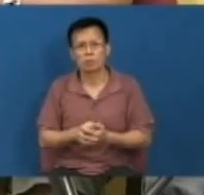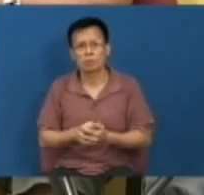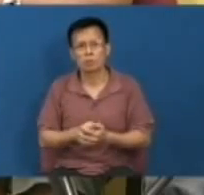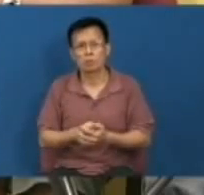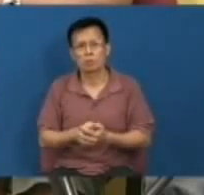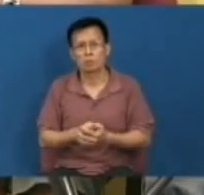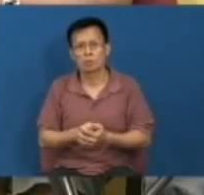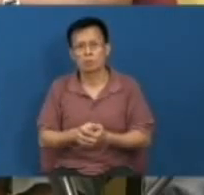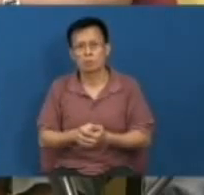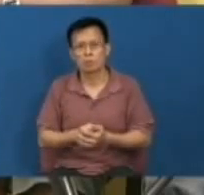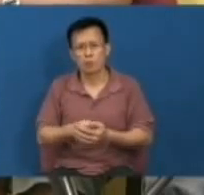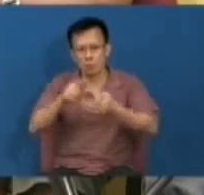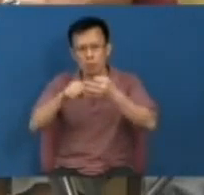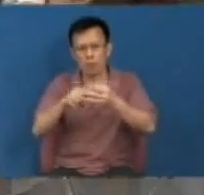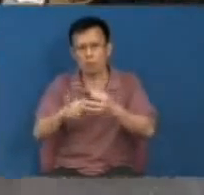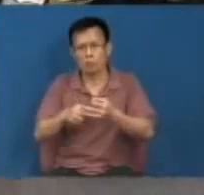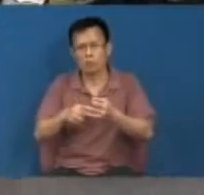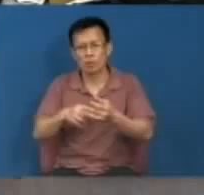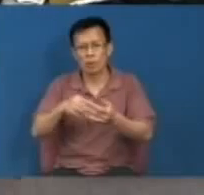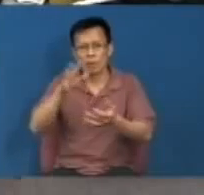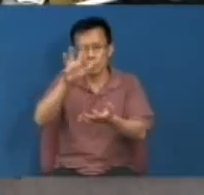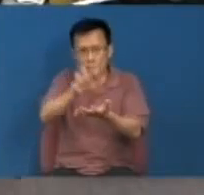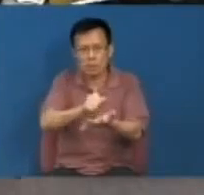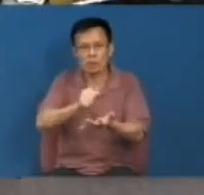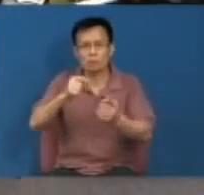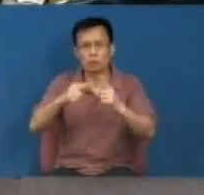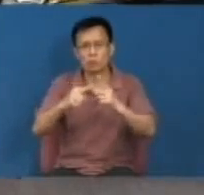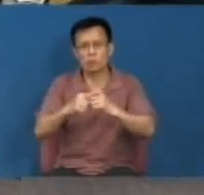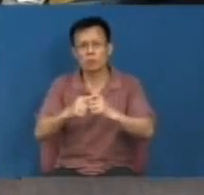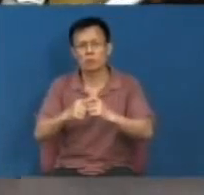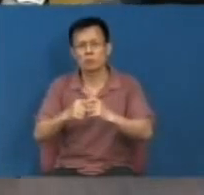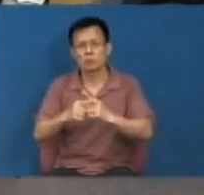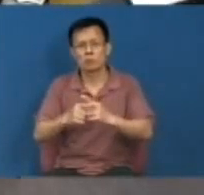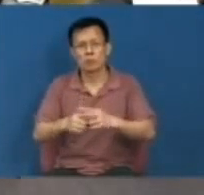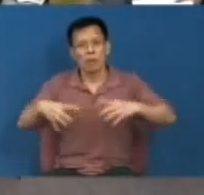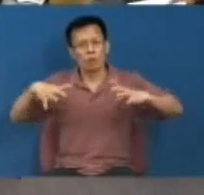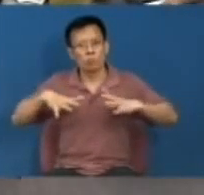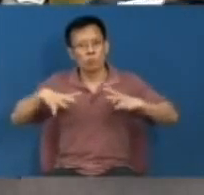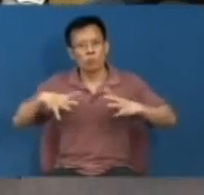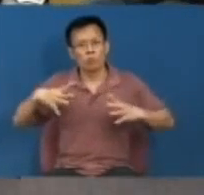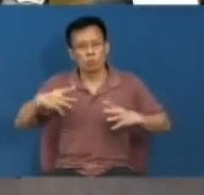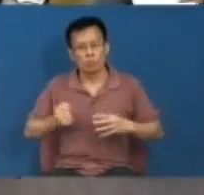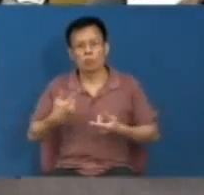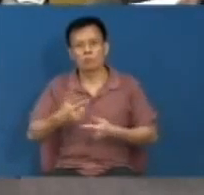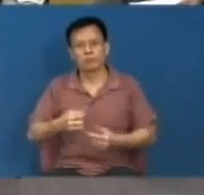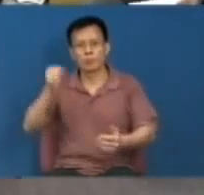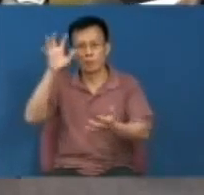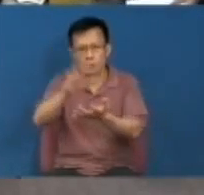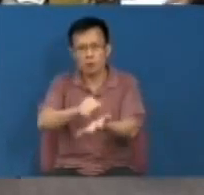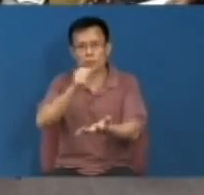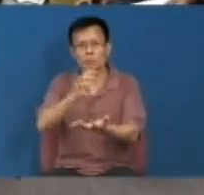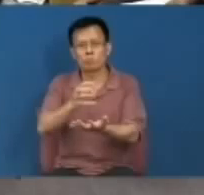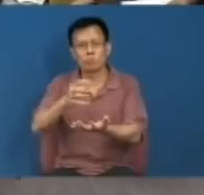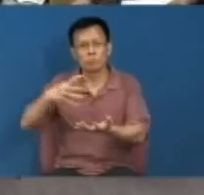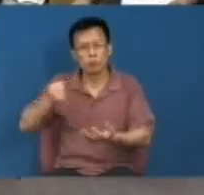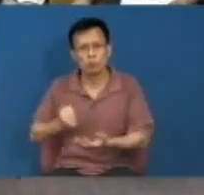咁個業主係我老公， 佔用呢個， 佢用個佔用人，我個女係啦。 是享用緊我自己嘅， 係佢話我佔用人， 享用緊你佔用嘅。 佢市建局